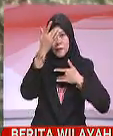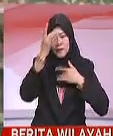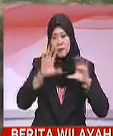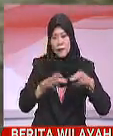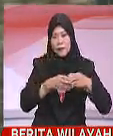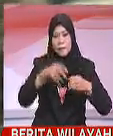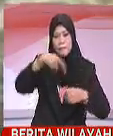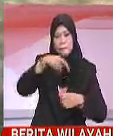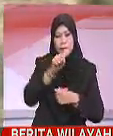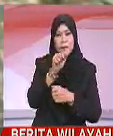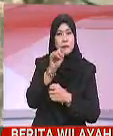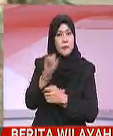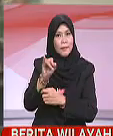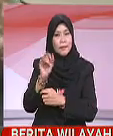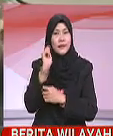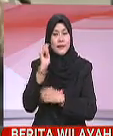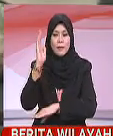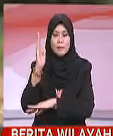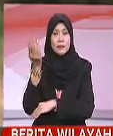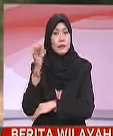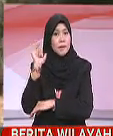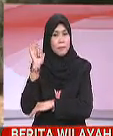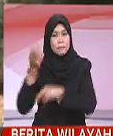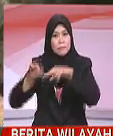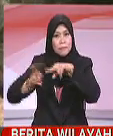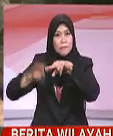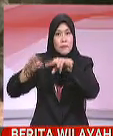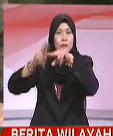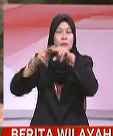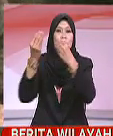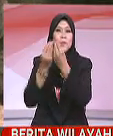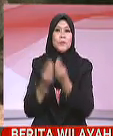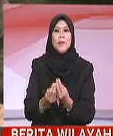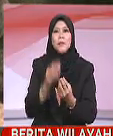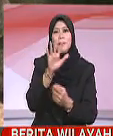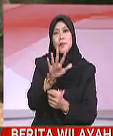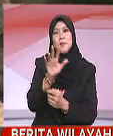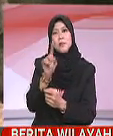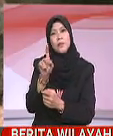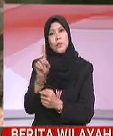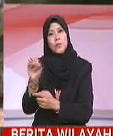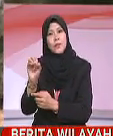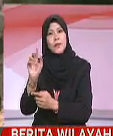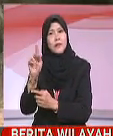kluster Pasai yang sehingga tengah hari semalam telah mencatatkan sejumlah 510 kes.